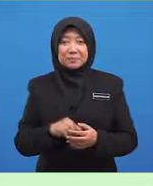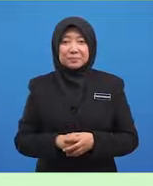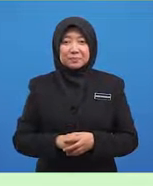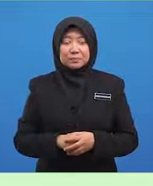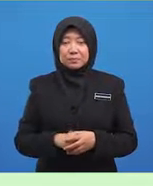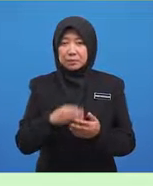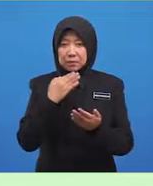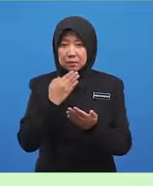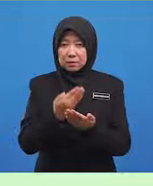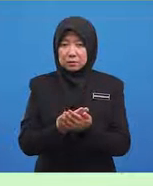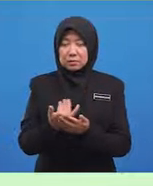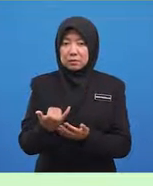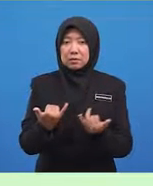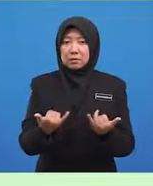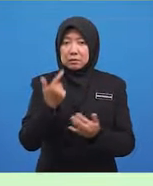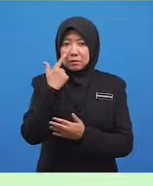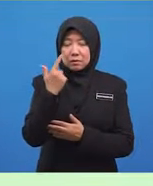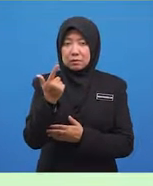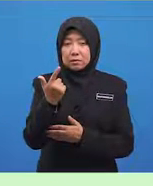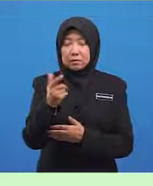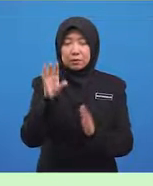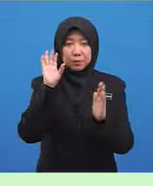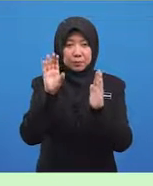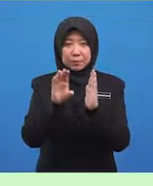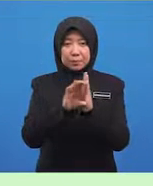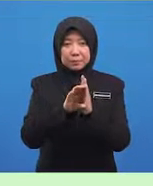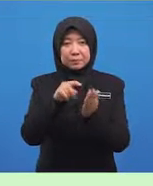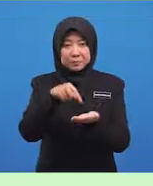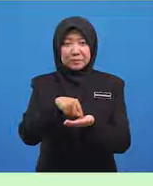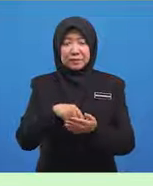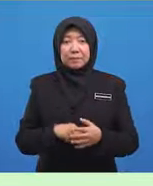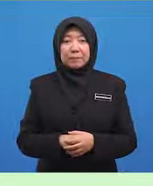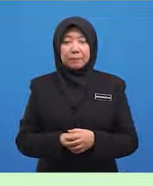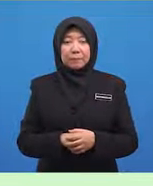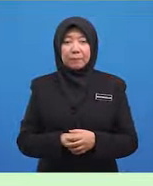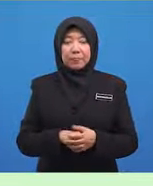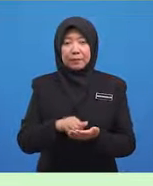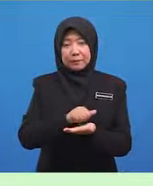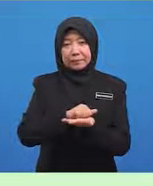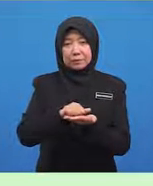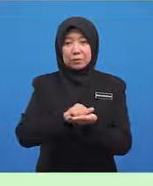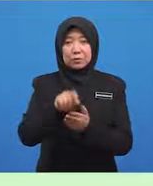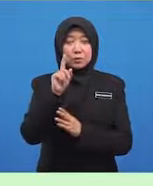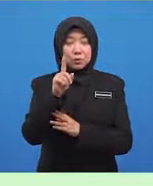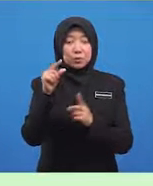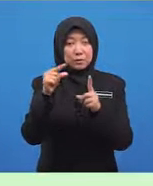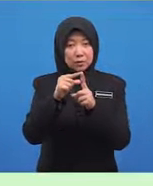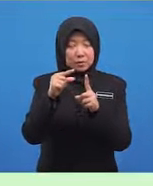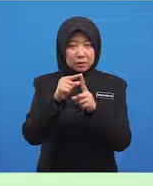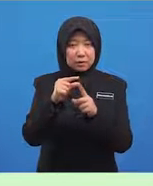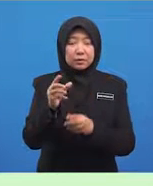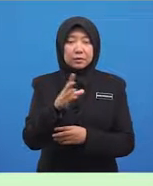Baik, kita lihat gambar yang seterusnya. Berus adalah satu perkataan